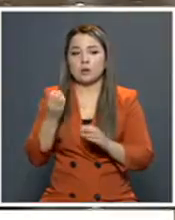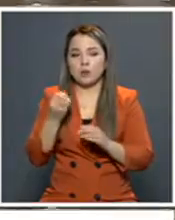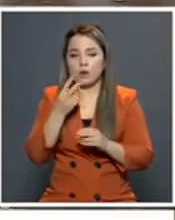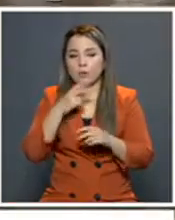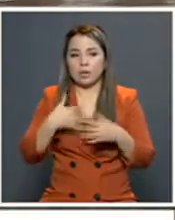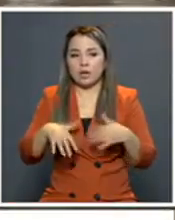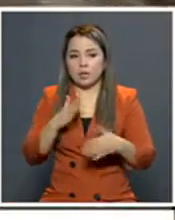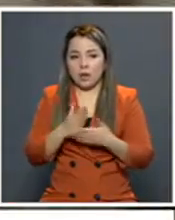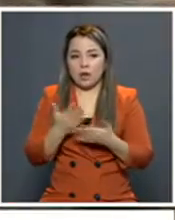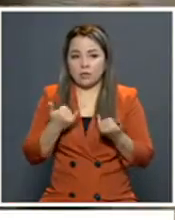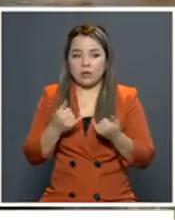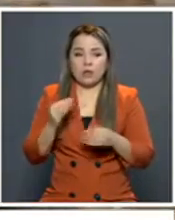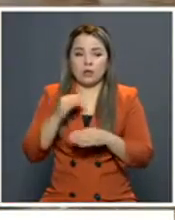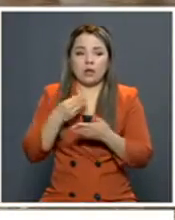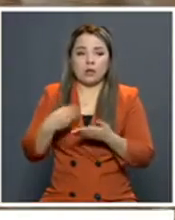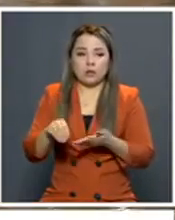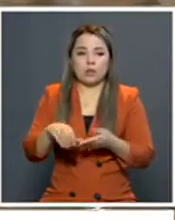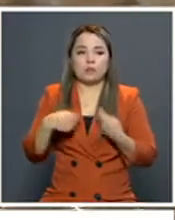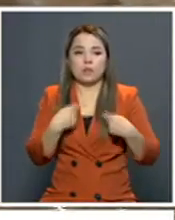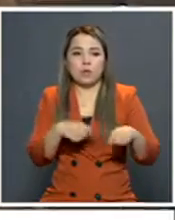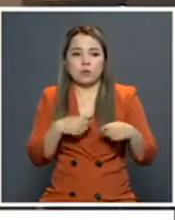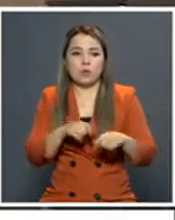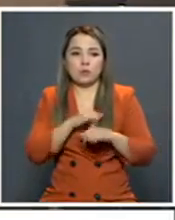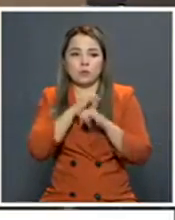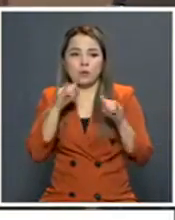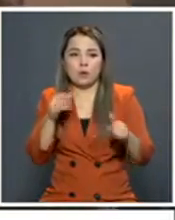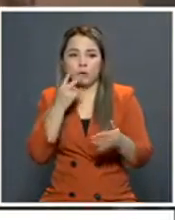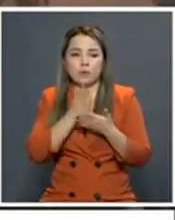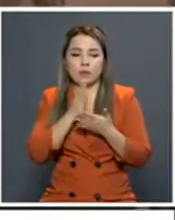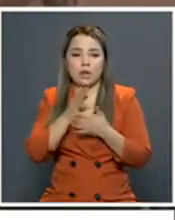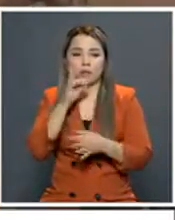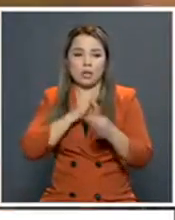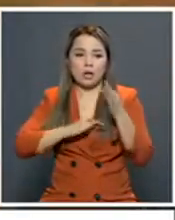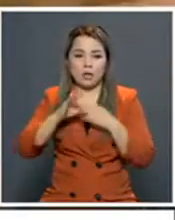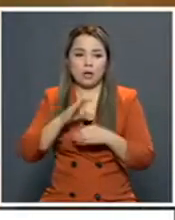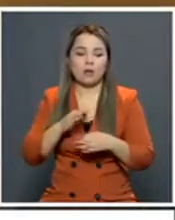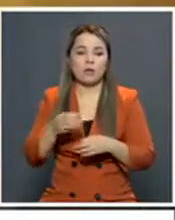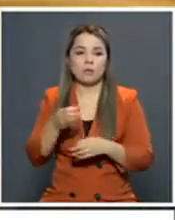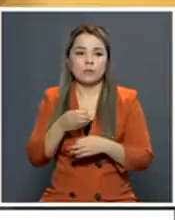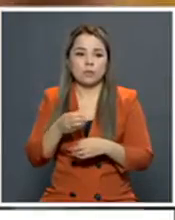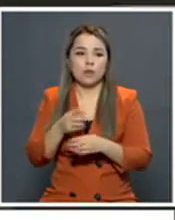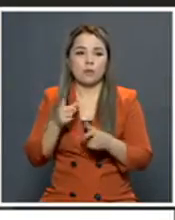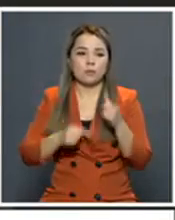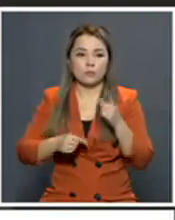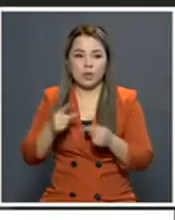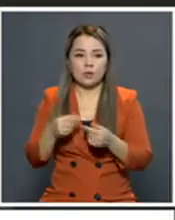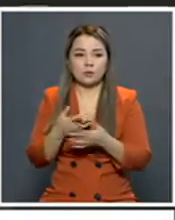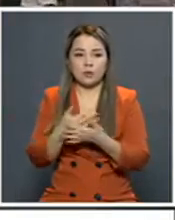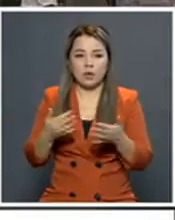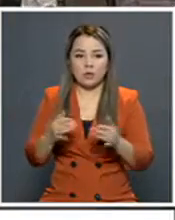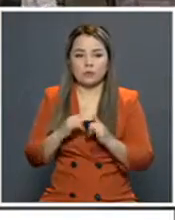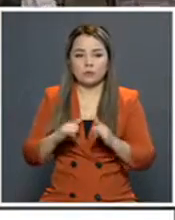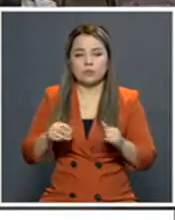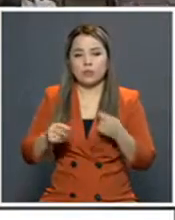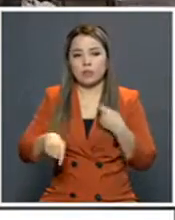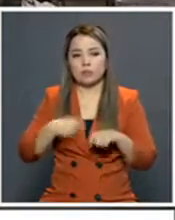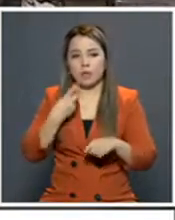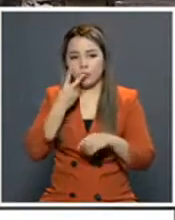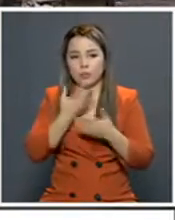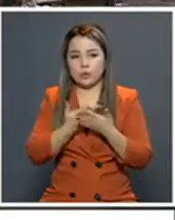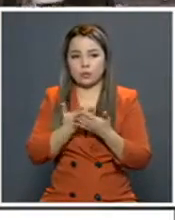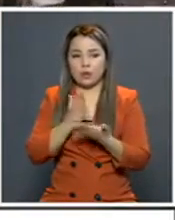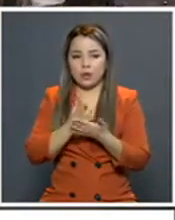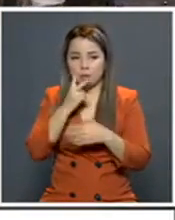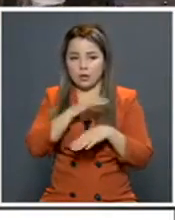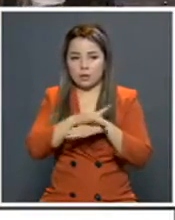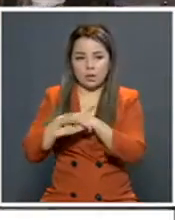мардымсыз. Керісінше алып сатарлардың саудасы қызып тұр. Дәрі-дәрмек, алкоголь, сүт өнімдерін шығаратын кәсіпорындар шығынға батуда. Соңғы